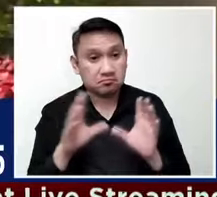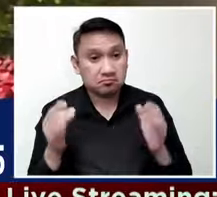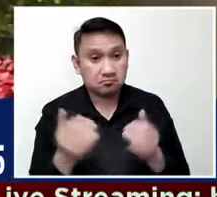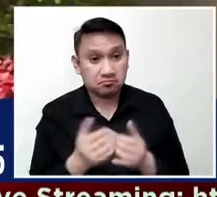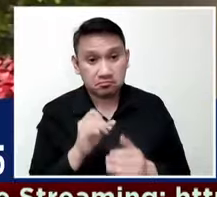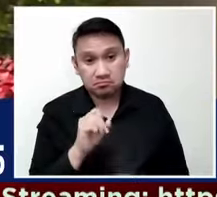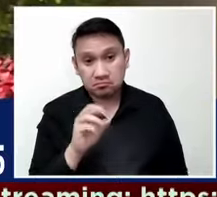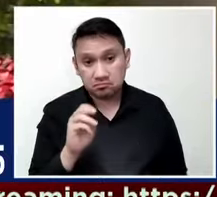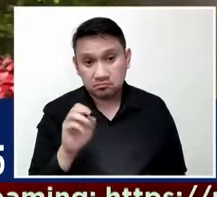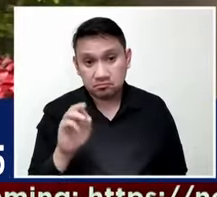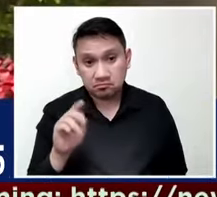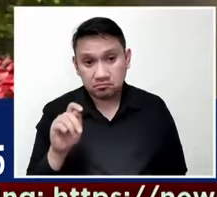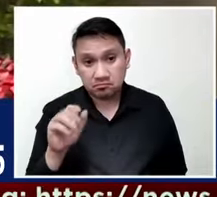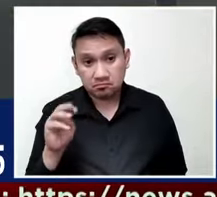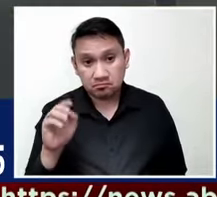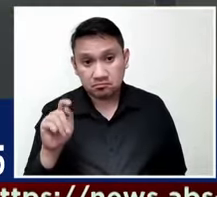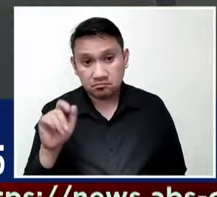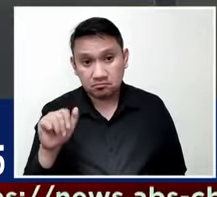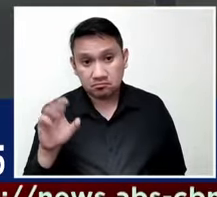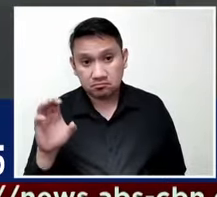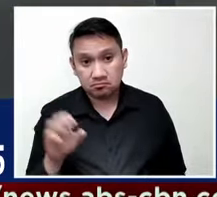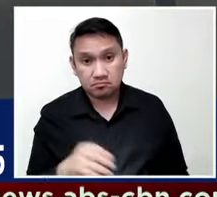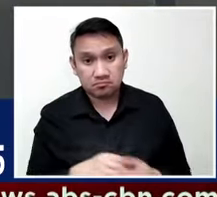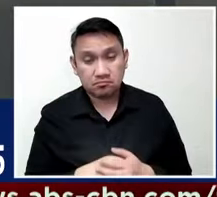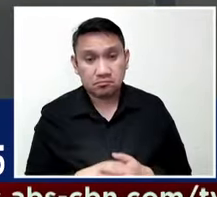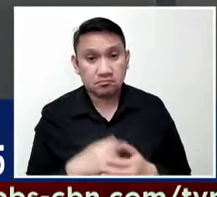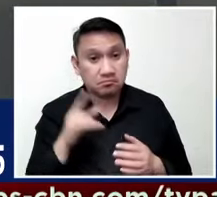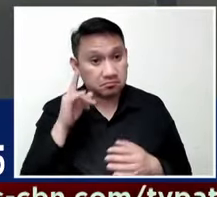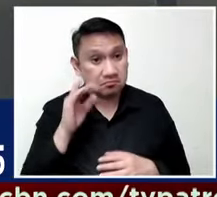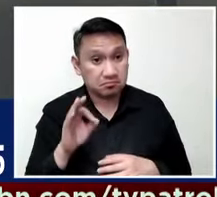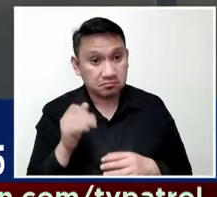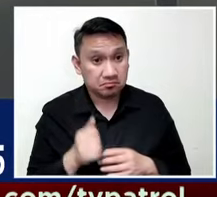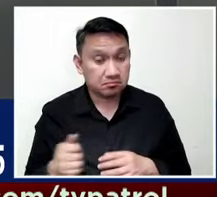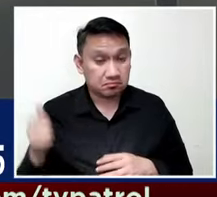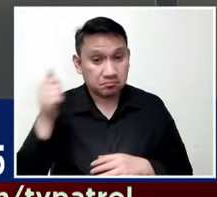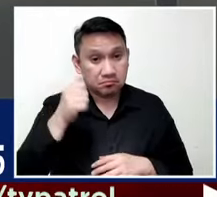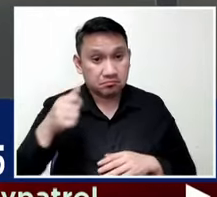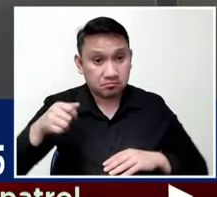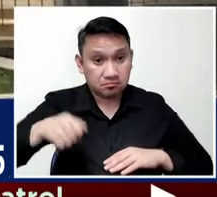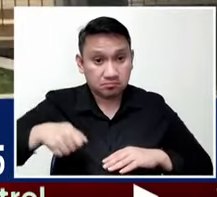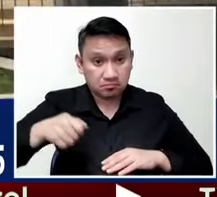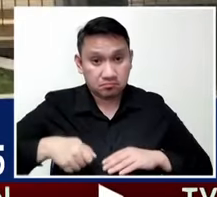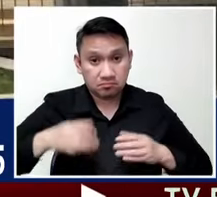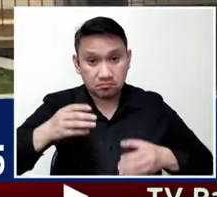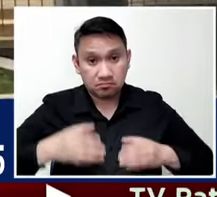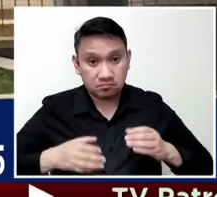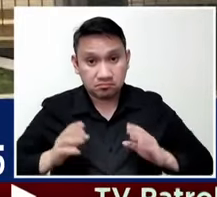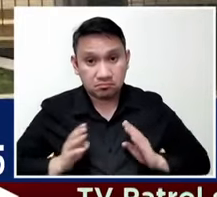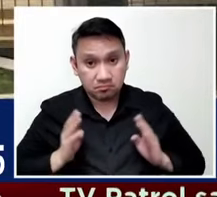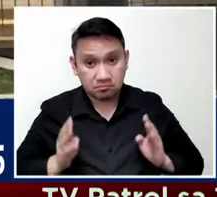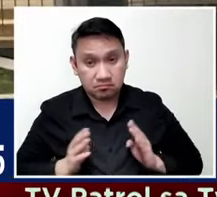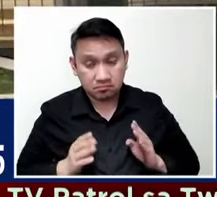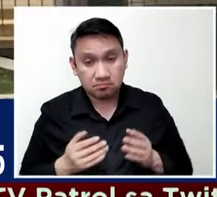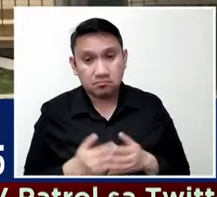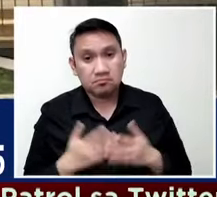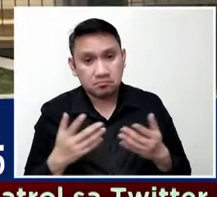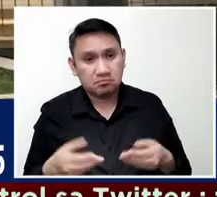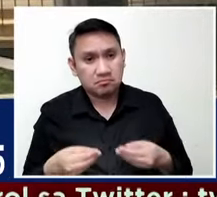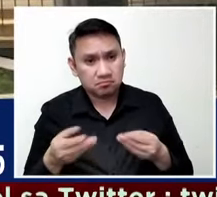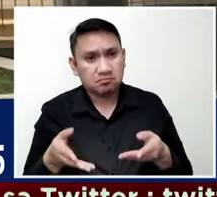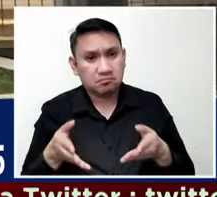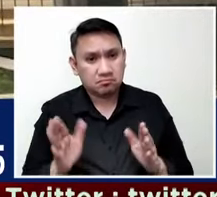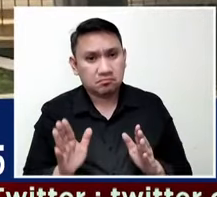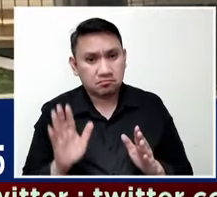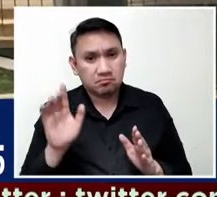Smartmatic ayon sa Korte Suprema. Sa desisyon ng Supreme Court and Bank sa Baguio City, granted ang petisyon ng